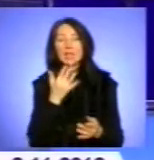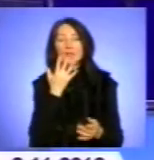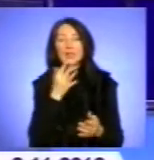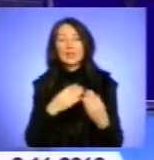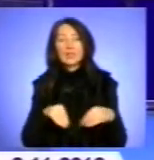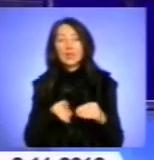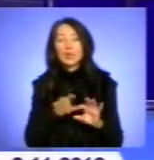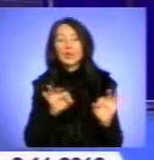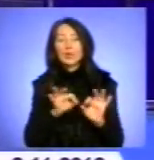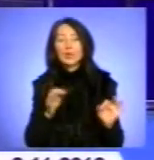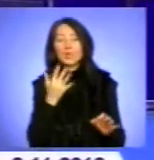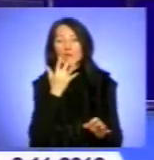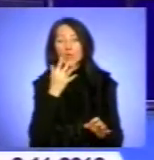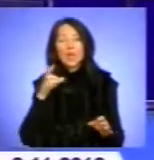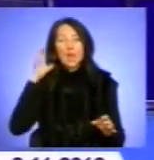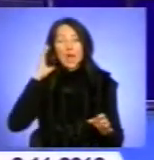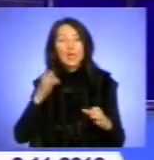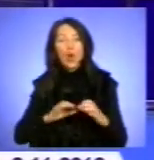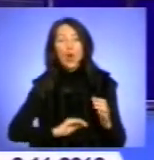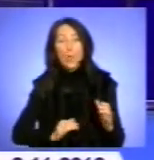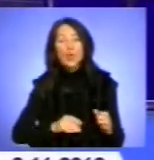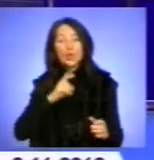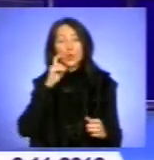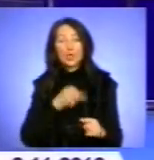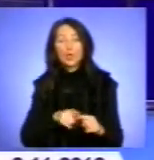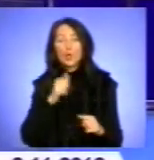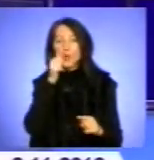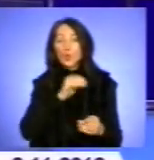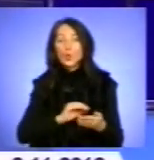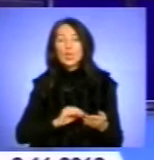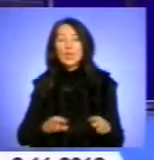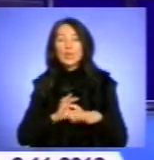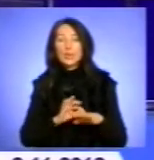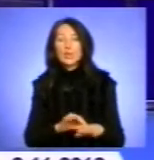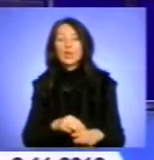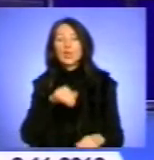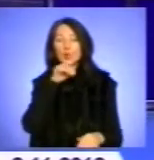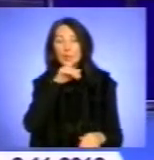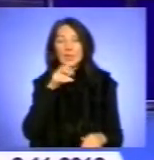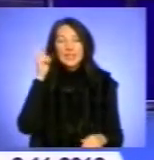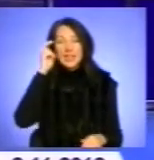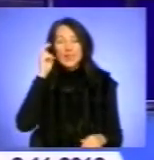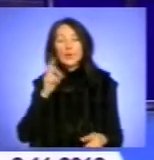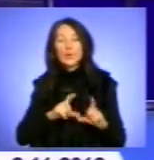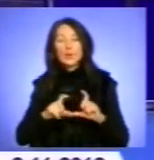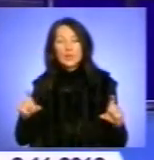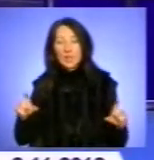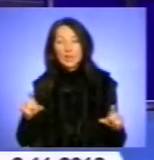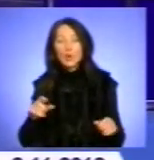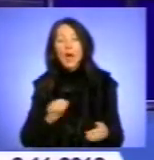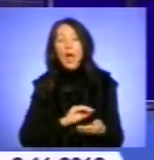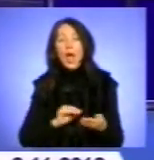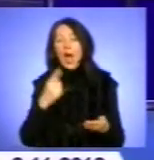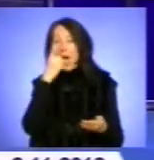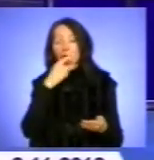Національна радіокомпанія України. Цьогорічний диктант проведе доцент Київського університету імені Грінченка, автор шкільних підручників з української мови